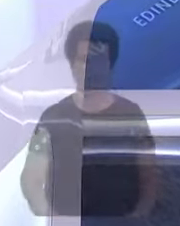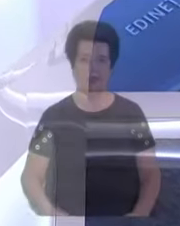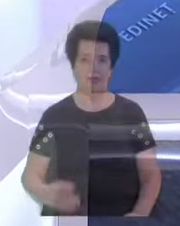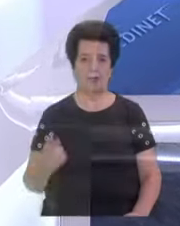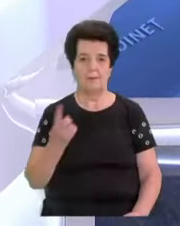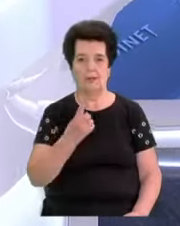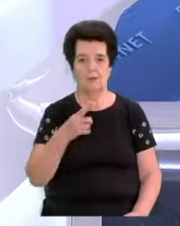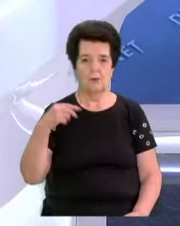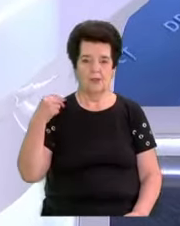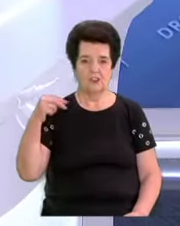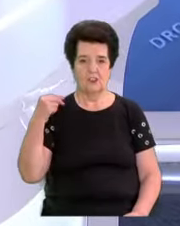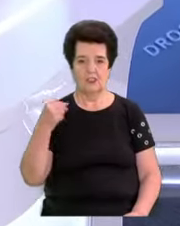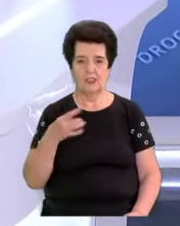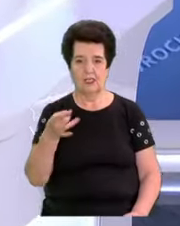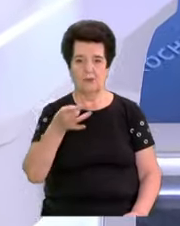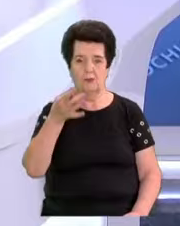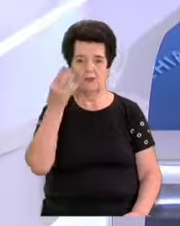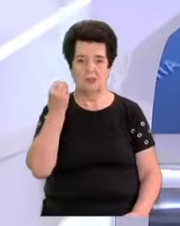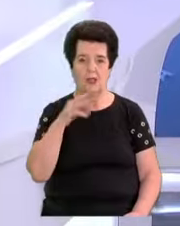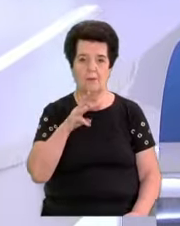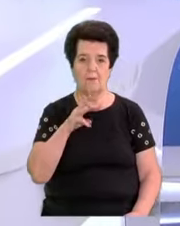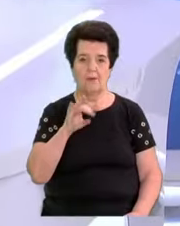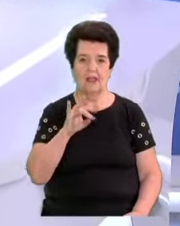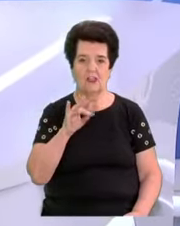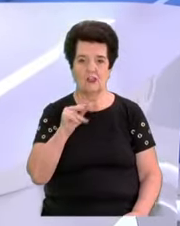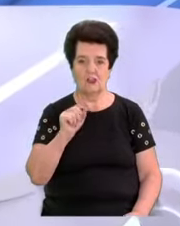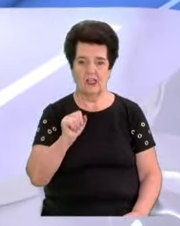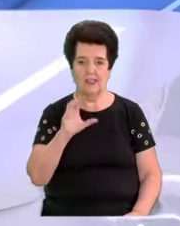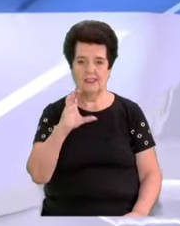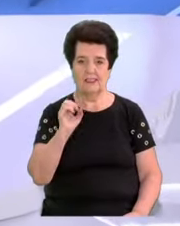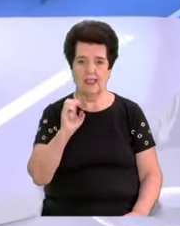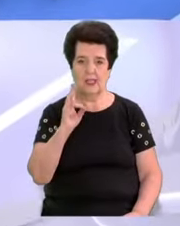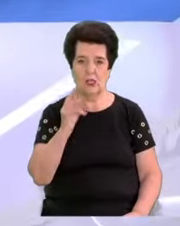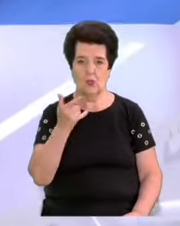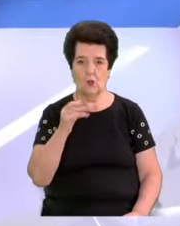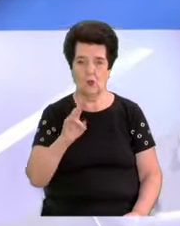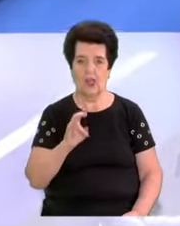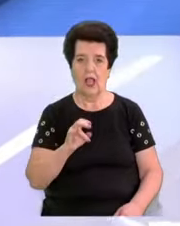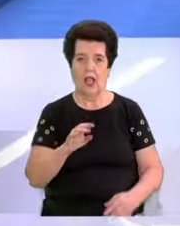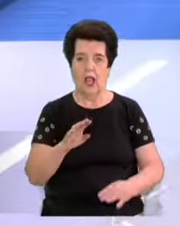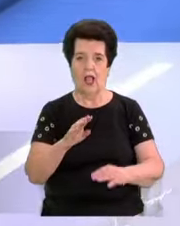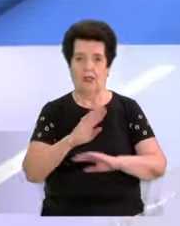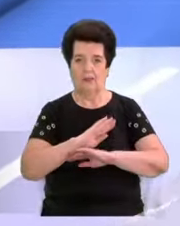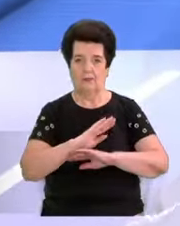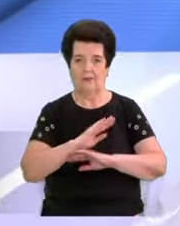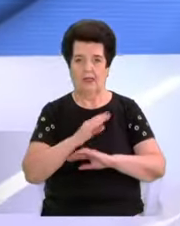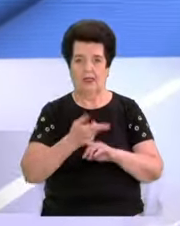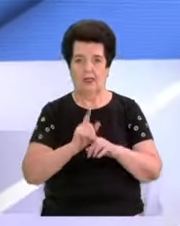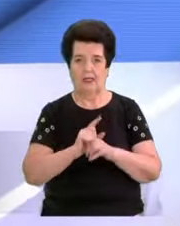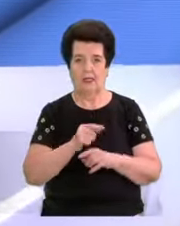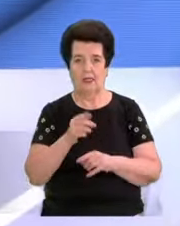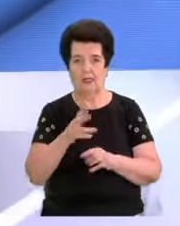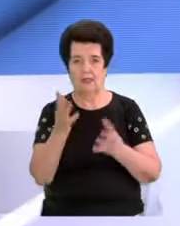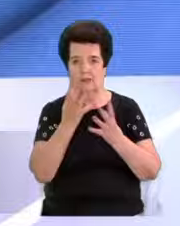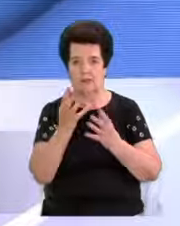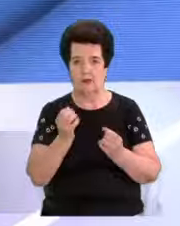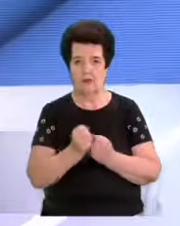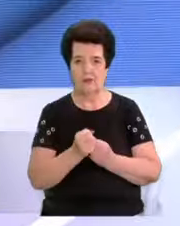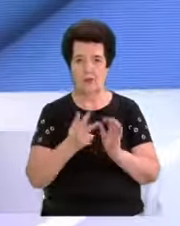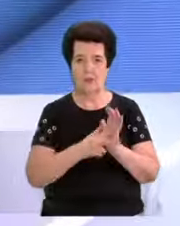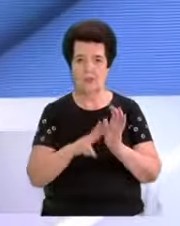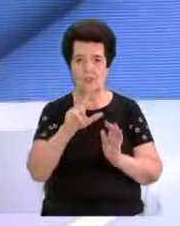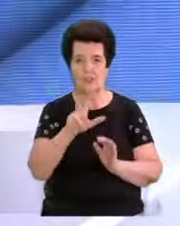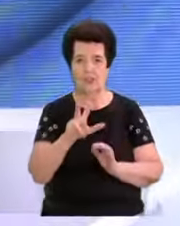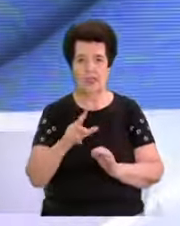Primul președinte al Republicii Moldova, Mircea Snegur, a decedat aseară aproape de miezul nopții. La 83 de ani a pierdut lupta cu o